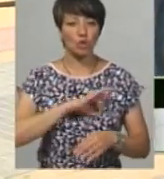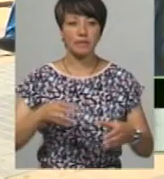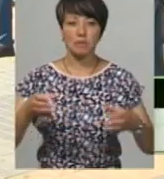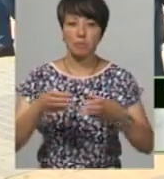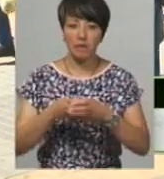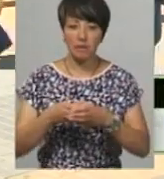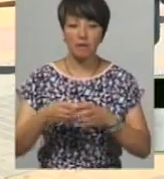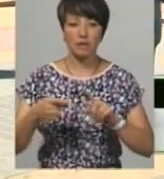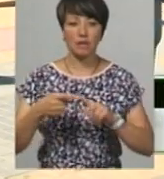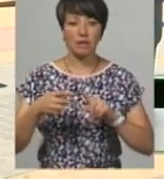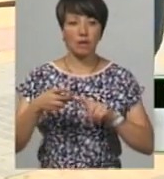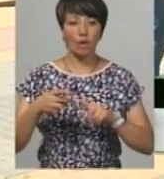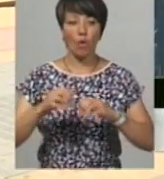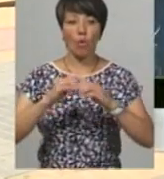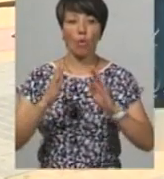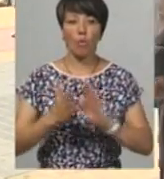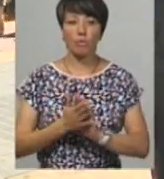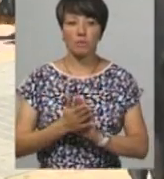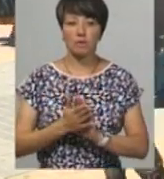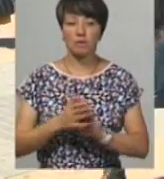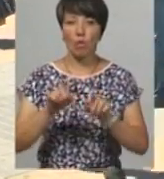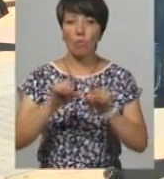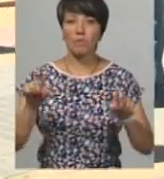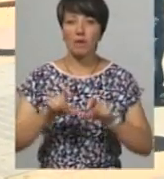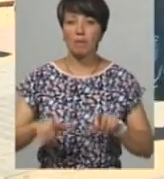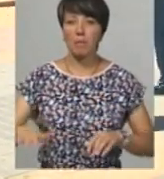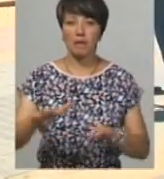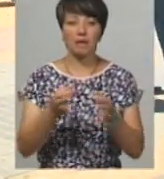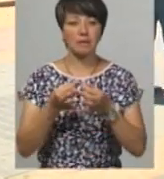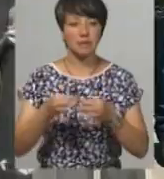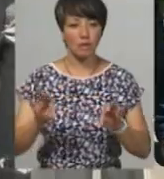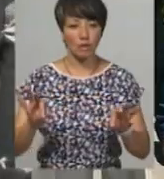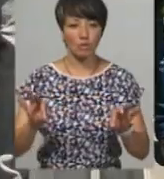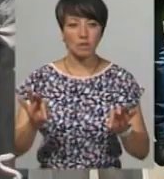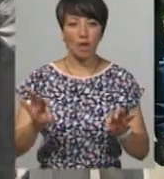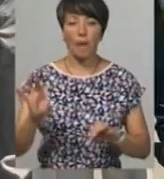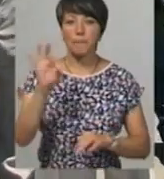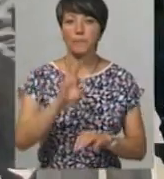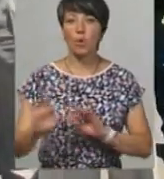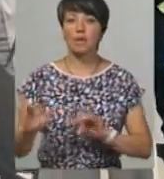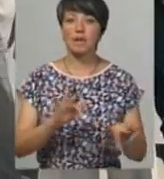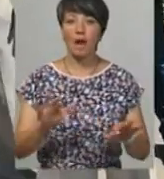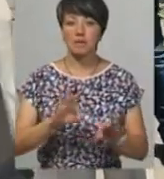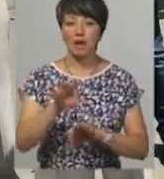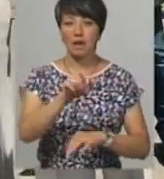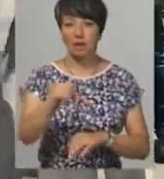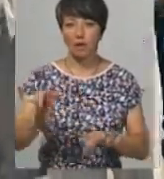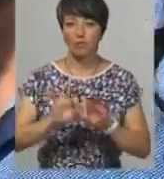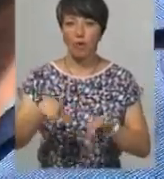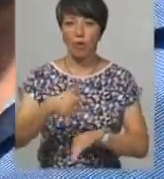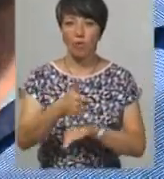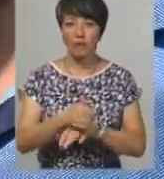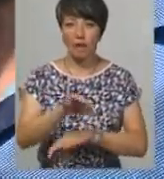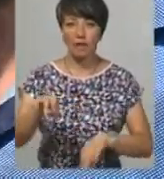облспоживспілки, комплекс об'єктів на Майдані Незалежності. Про діяльність архітекторів розповідає головний